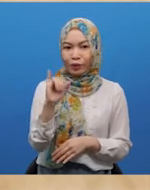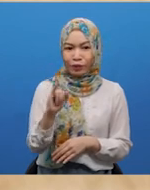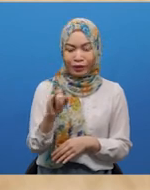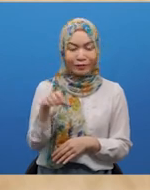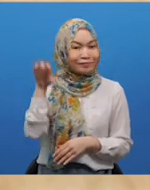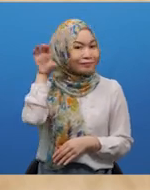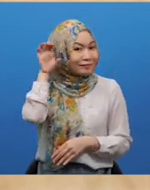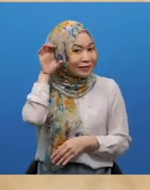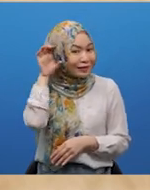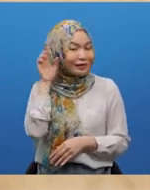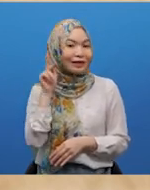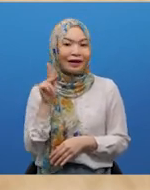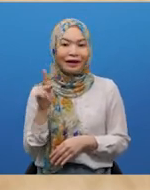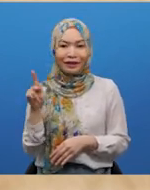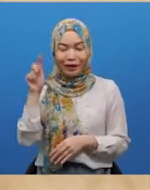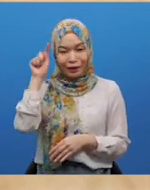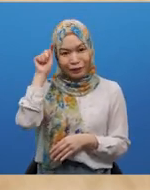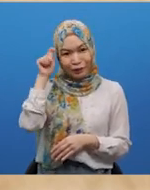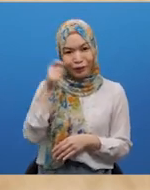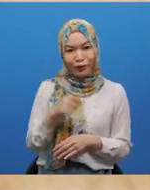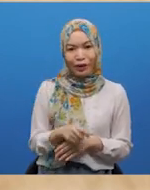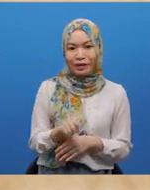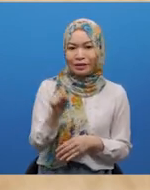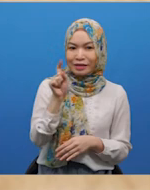Dengarkan tuan suatu